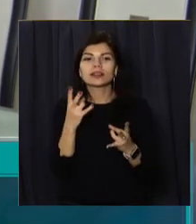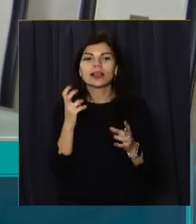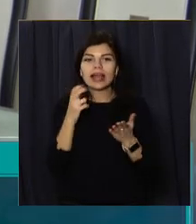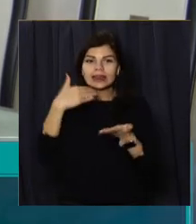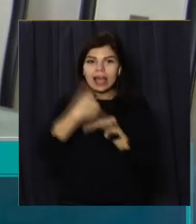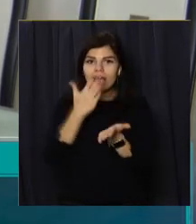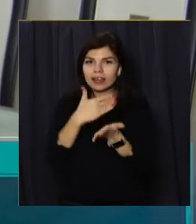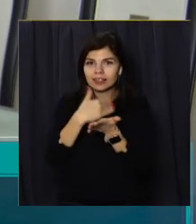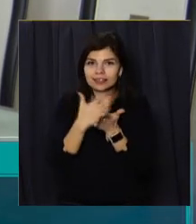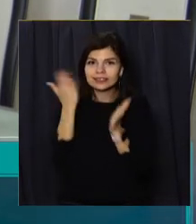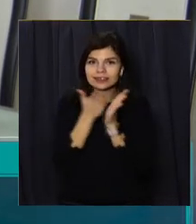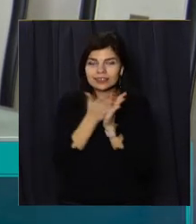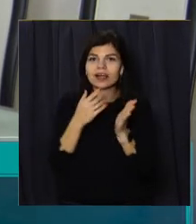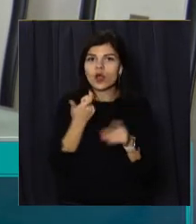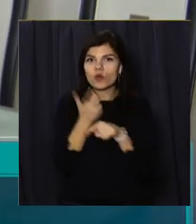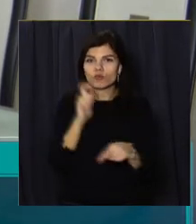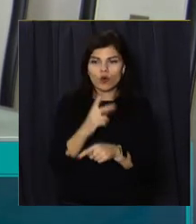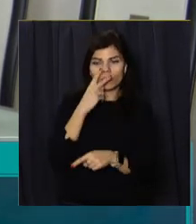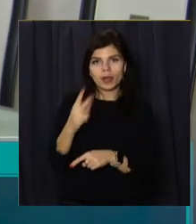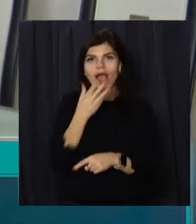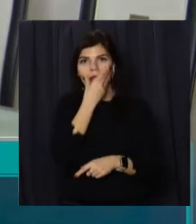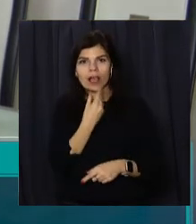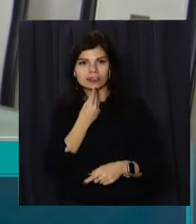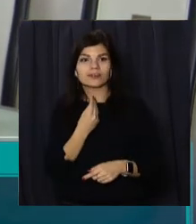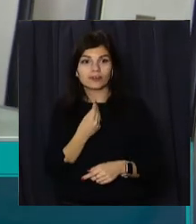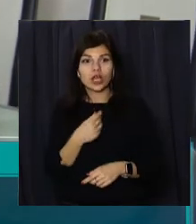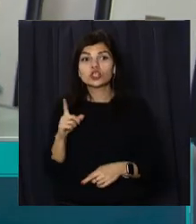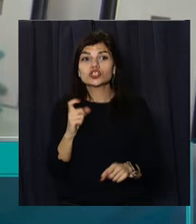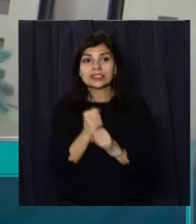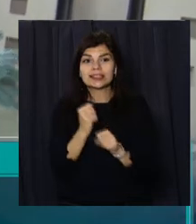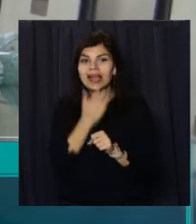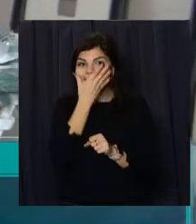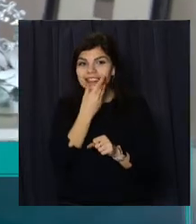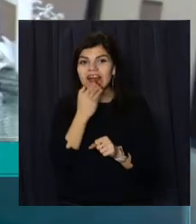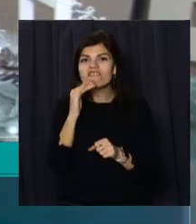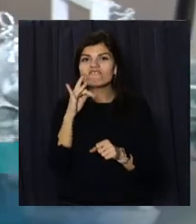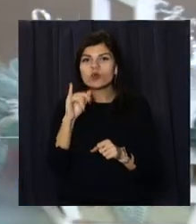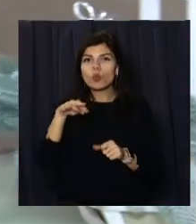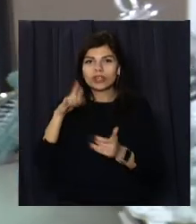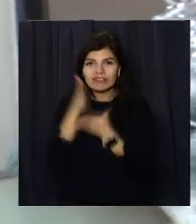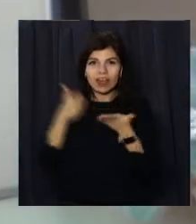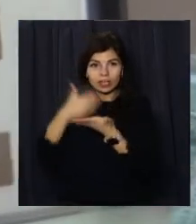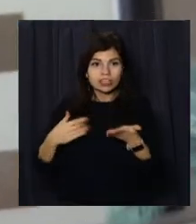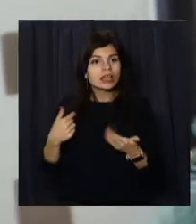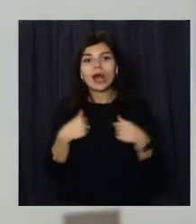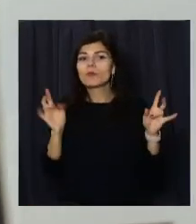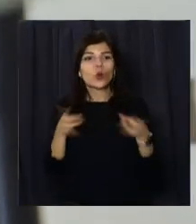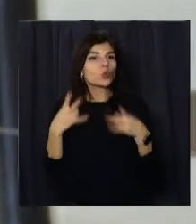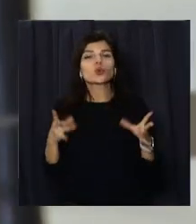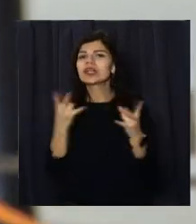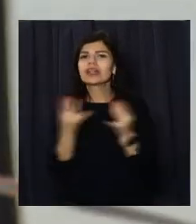потрібні ніякі особливі приспособлення. Ми можемо це зробити обикновенним кухонним ножом. Как